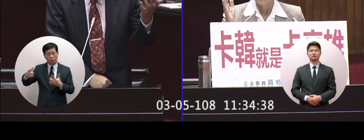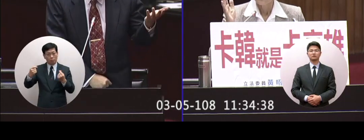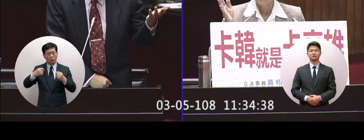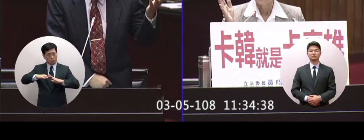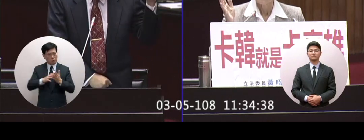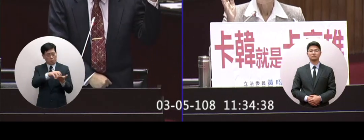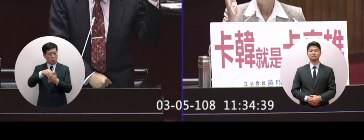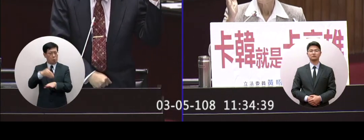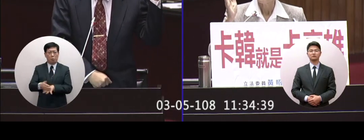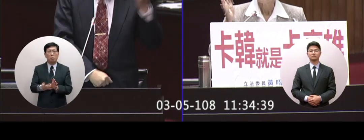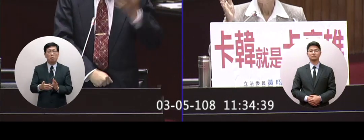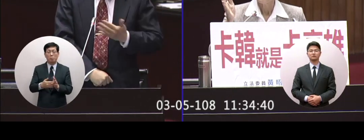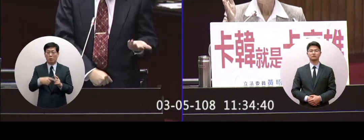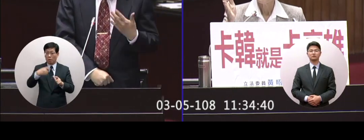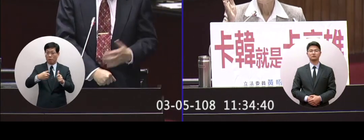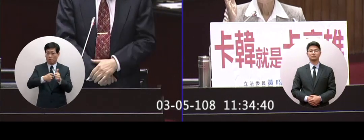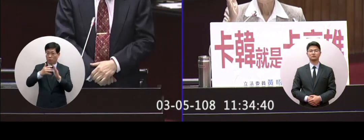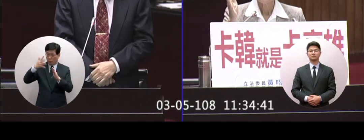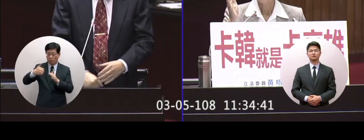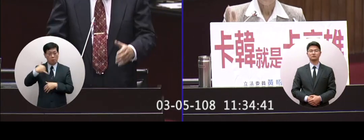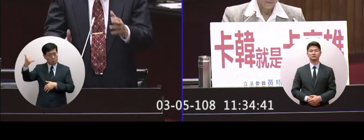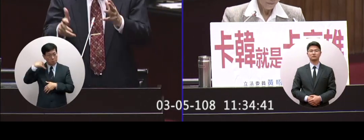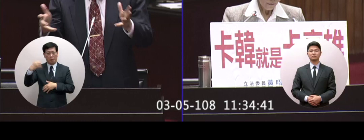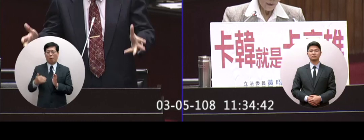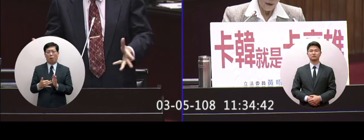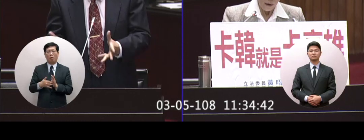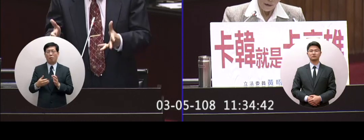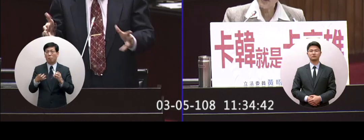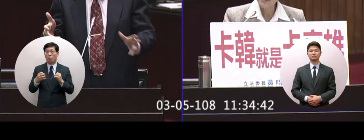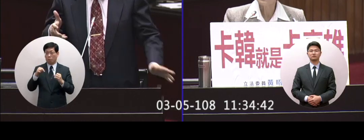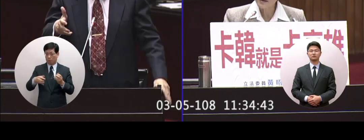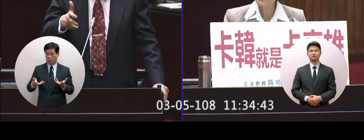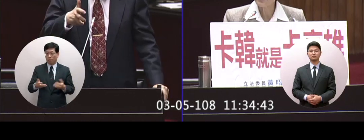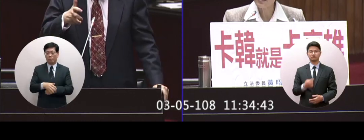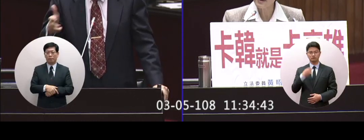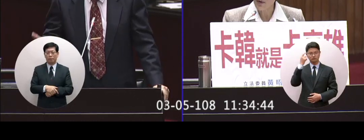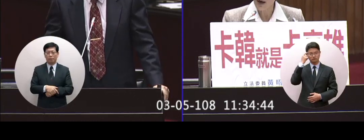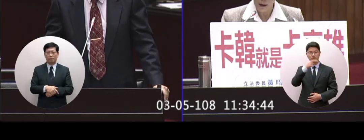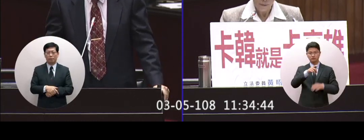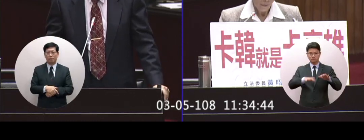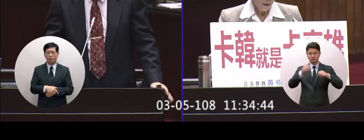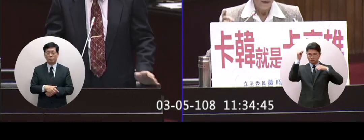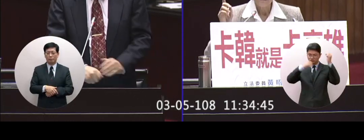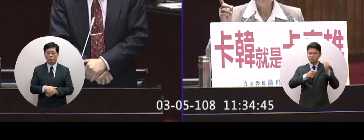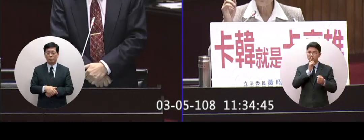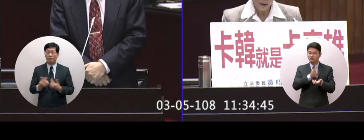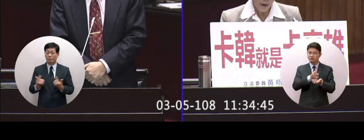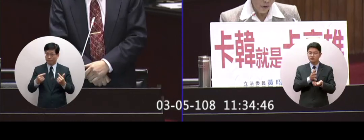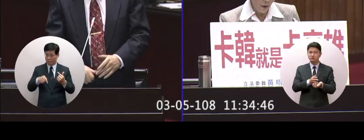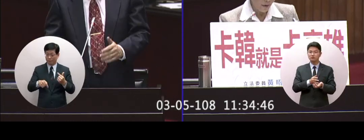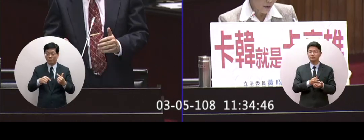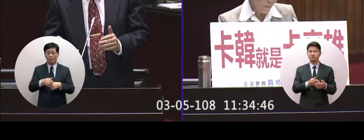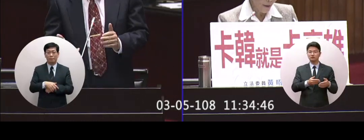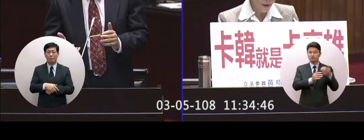府批准他。叶副市长回来之后跟我通过电话，跟我谈到这个。 我想你今天早上有讲话哈，哎，那个陆